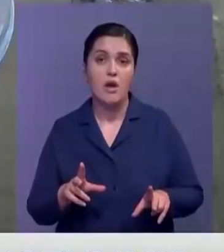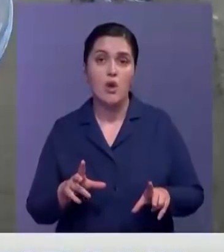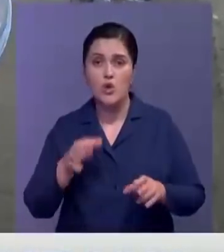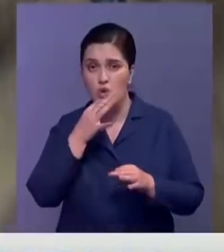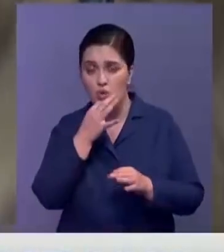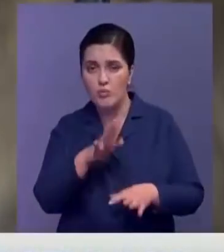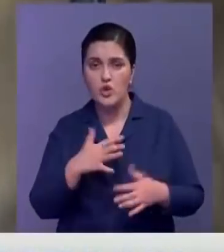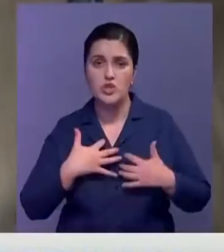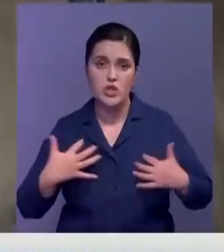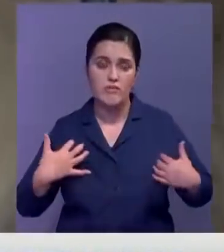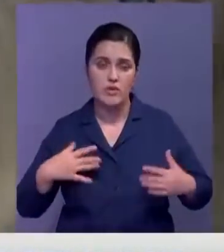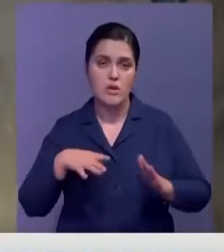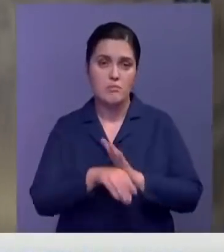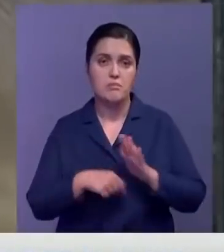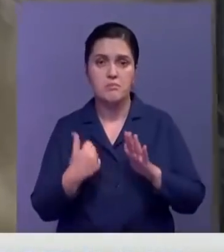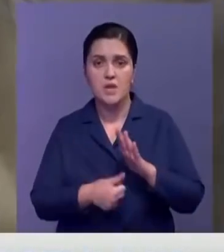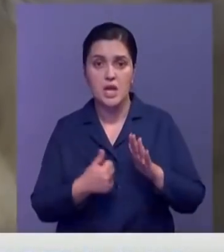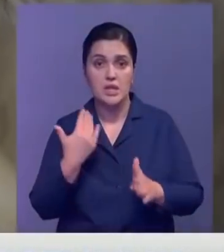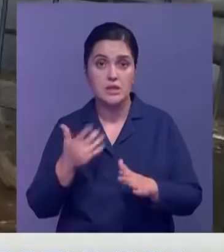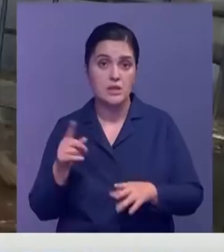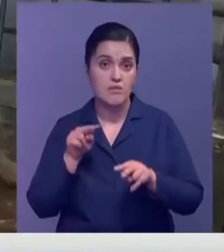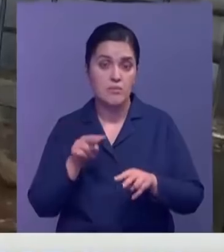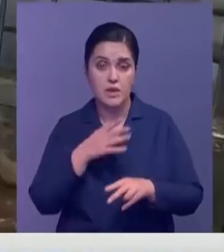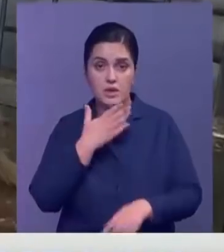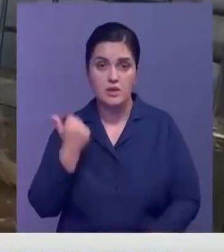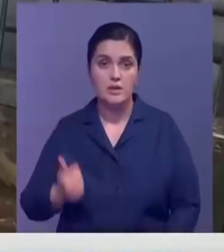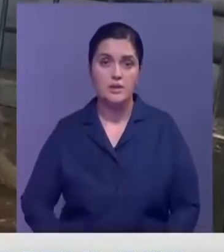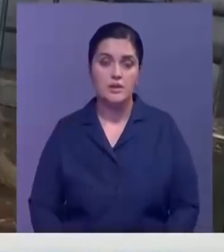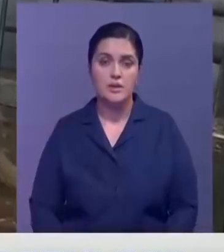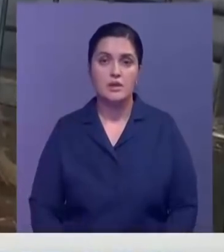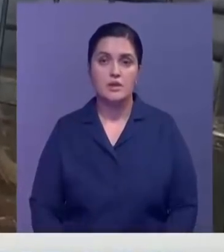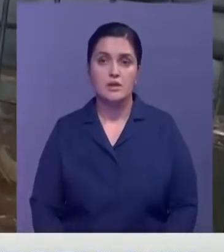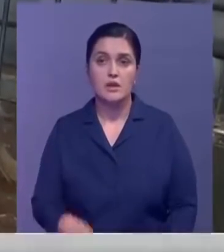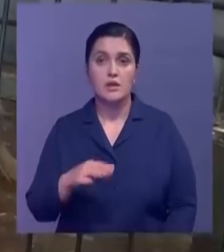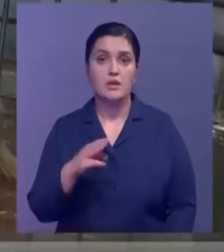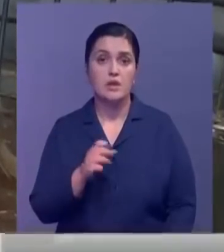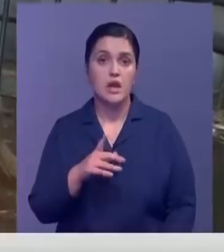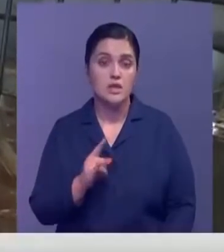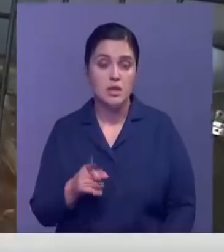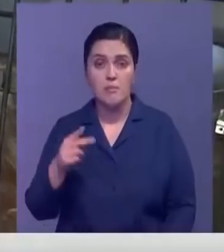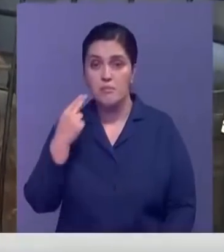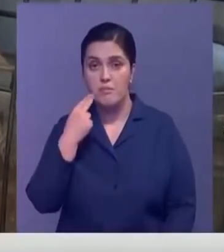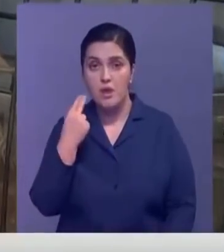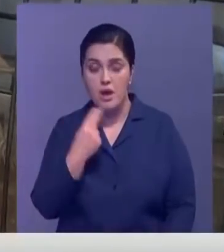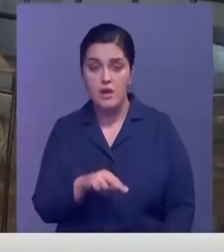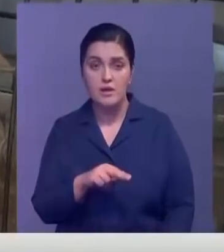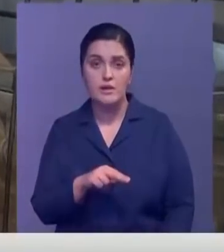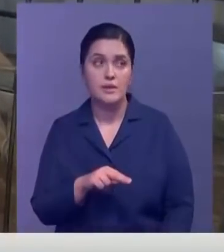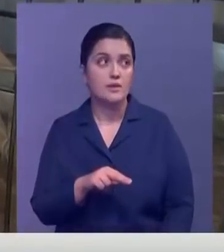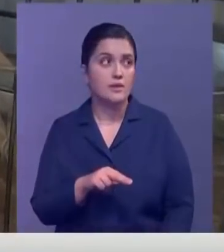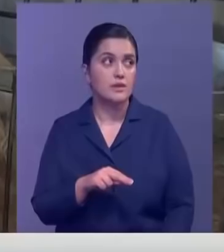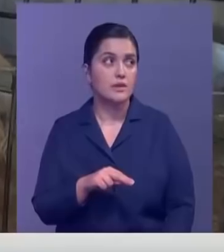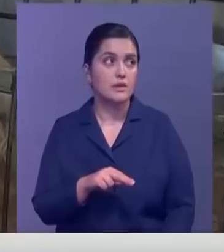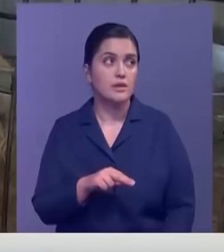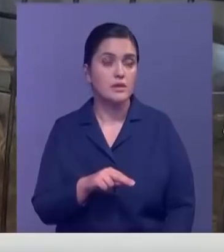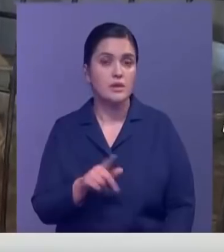эта собака у нас таза, породистая. Она как-то находилась в общественных местах без намордника